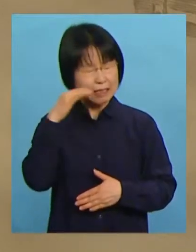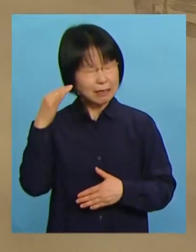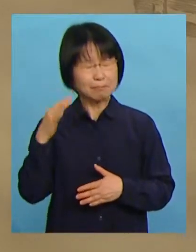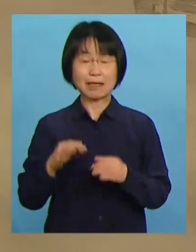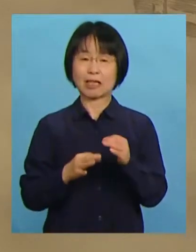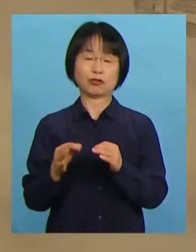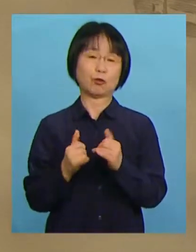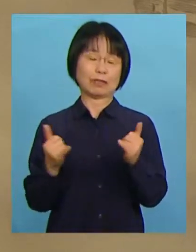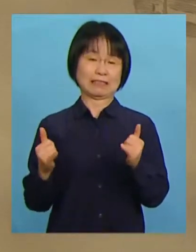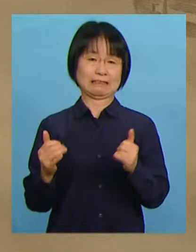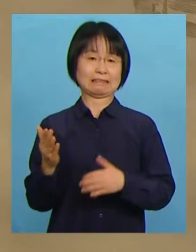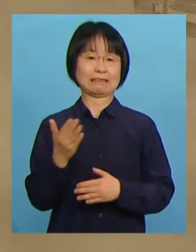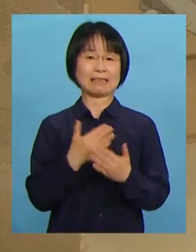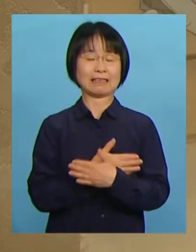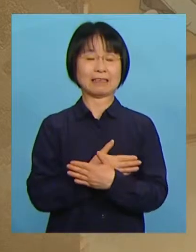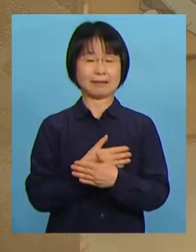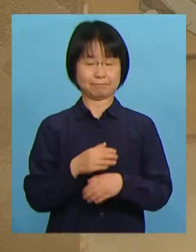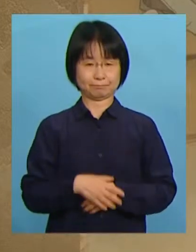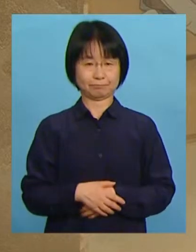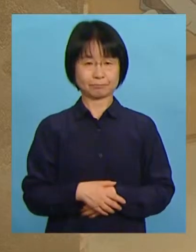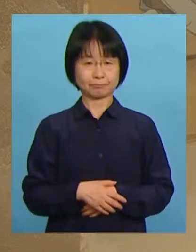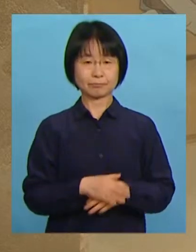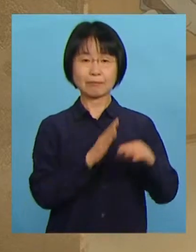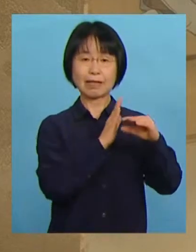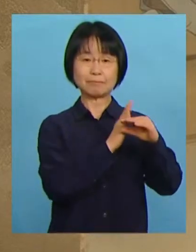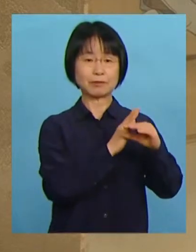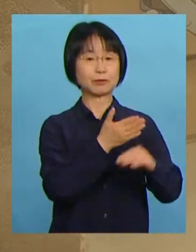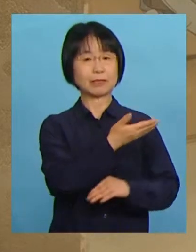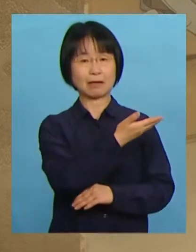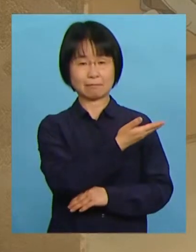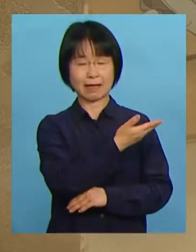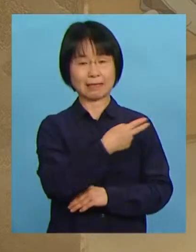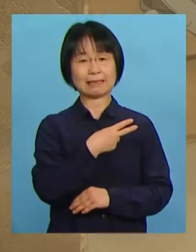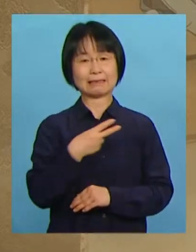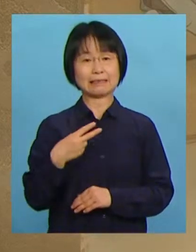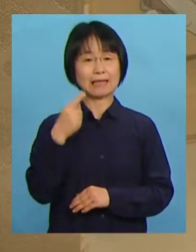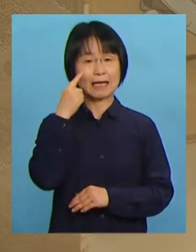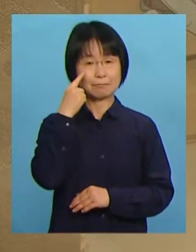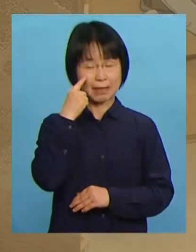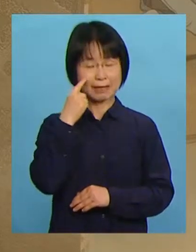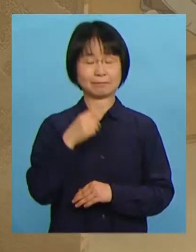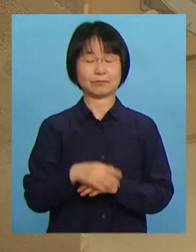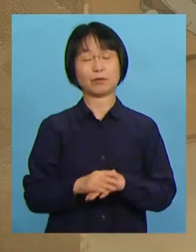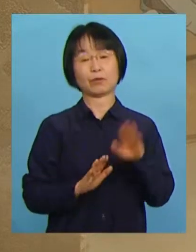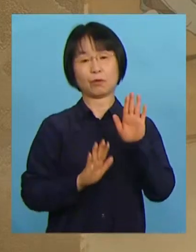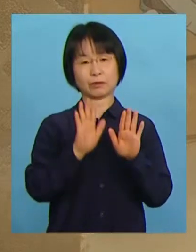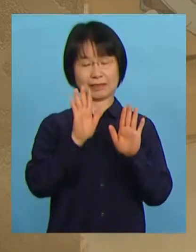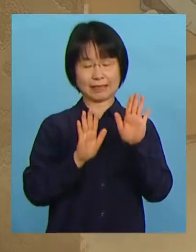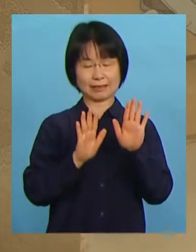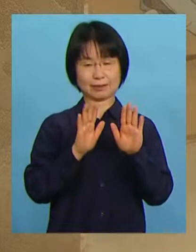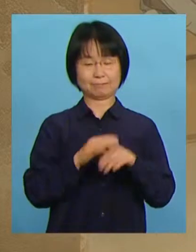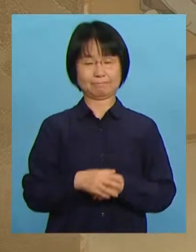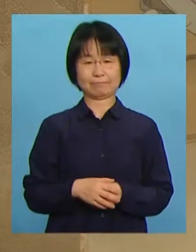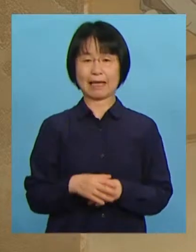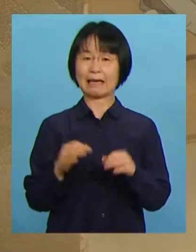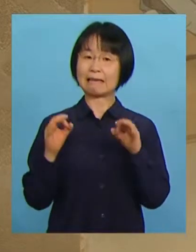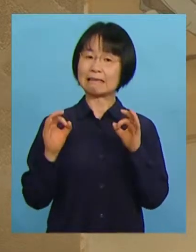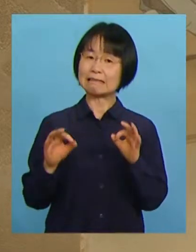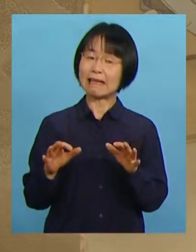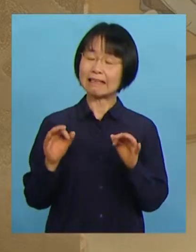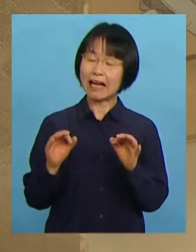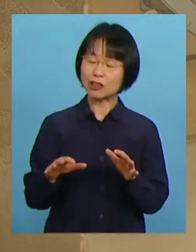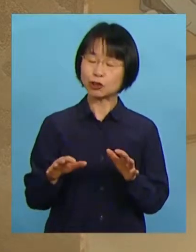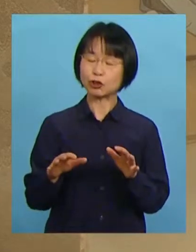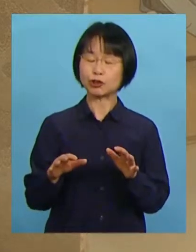りました。そして中段では2代目の姿が描かれています。で、創業者の